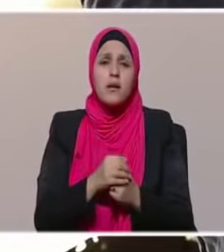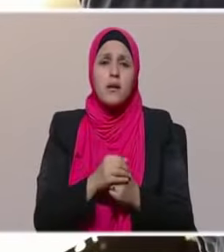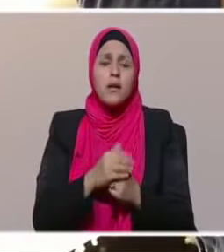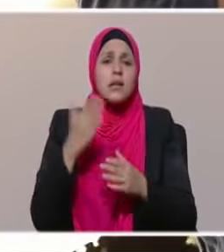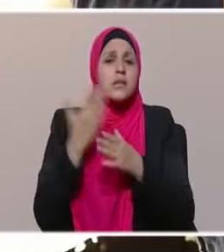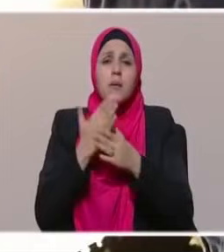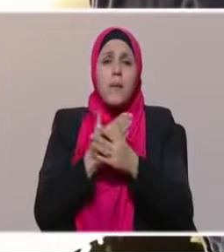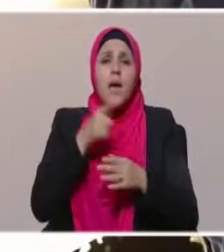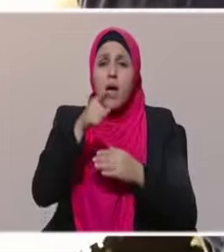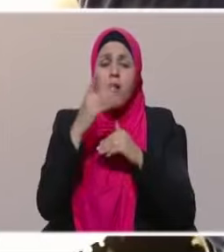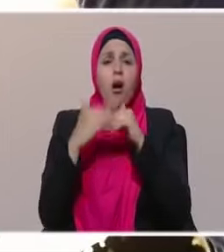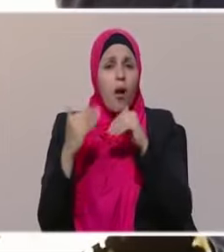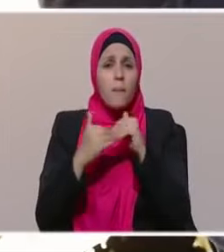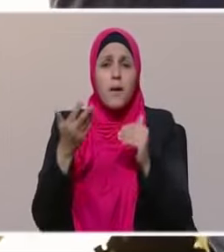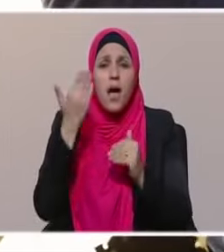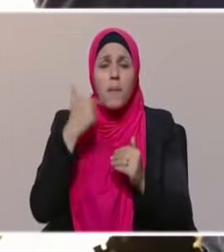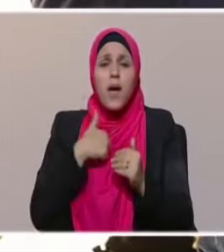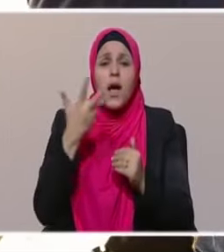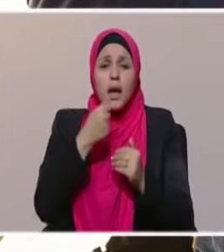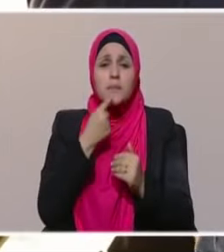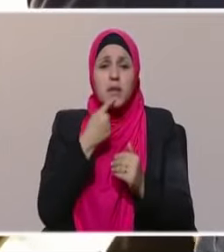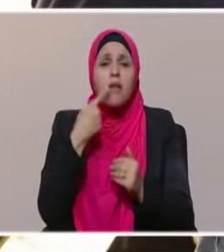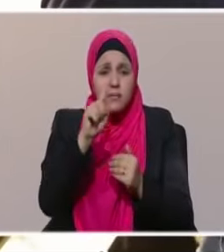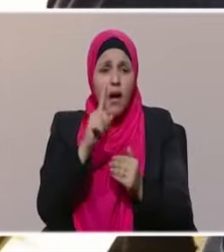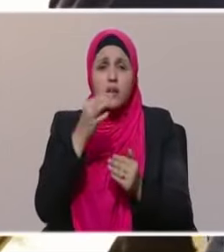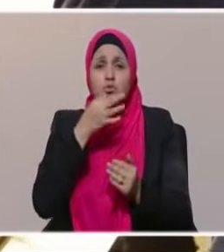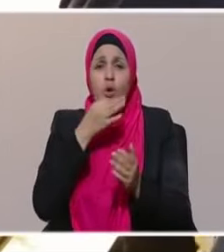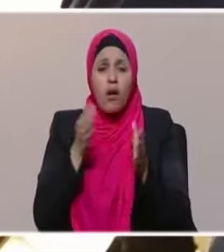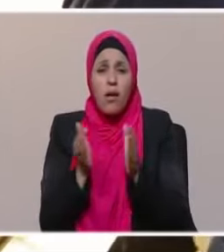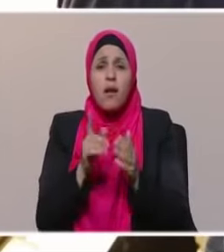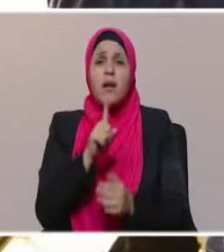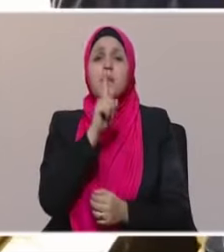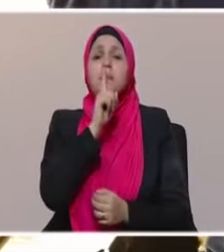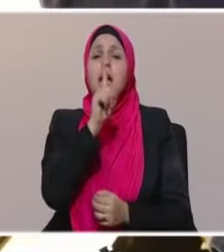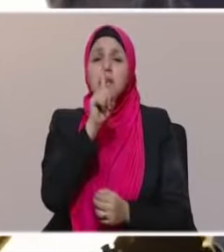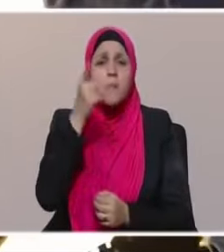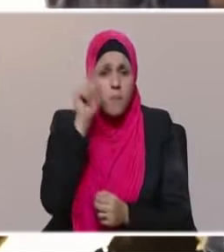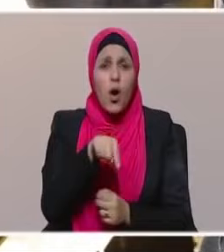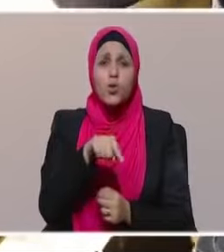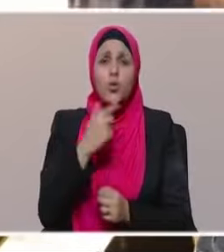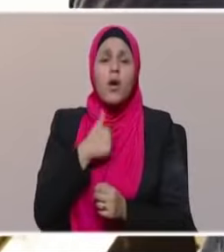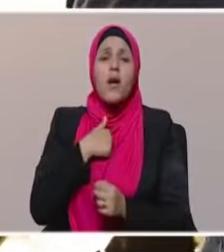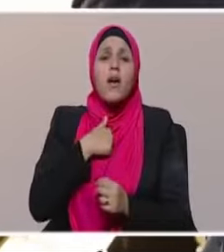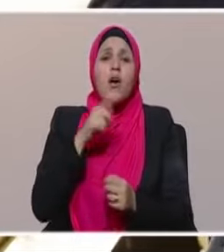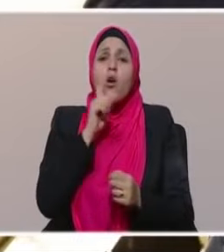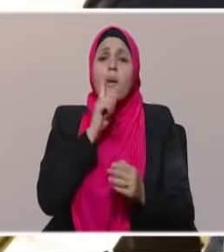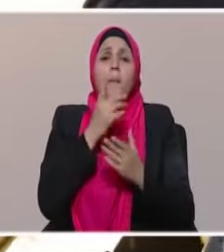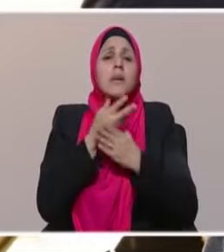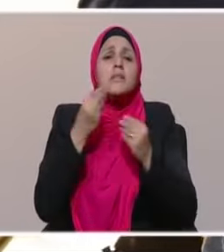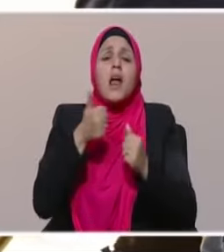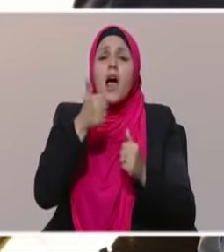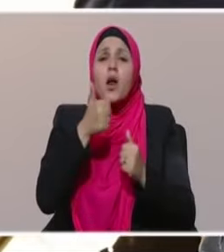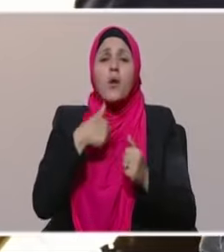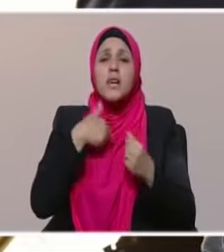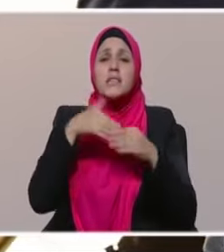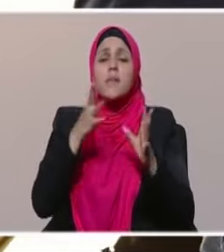ان هي اللي ربتني هما كام سنه اللي قعدت معاها فيهم، بس برضو ليها حاجات حلوه عليا. يعني هي